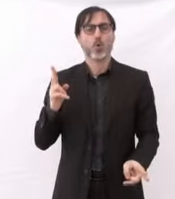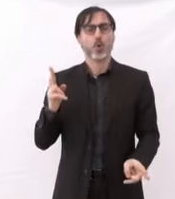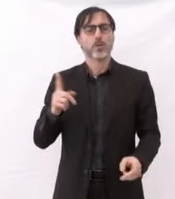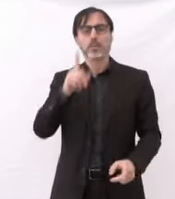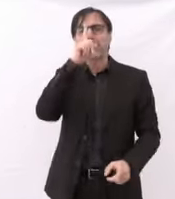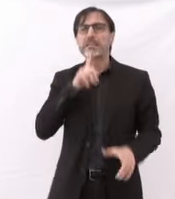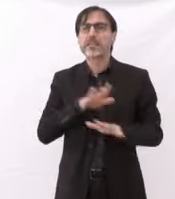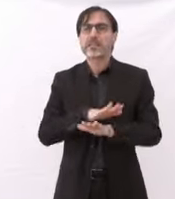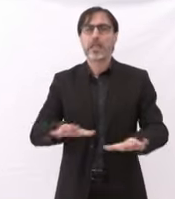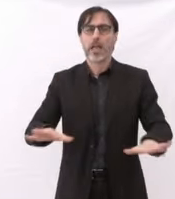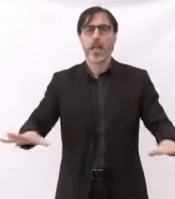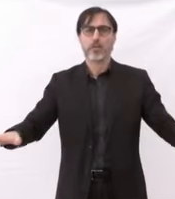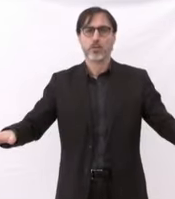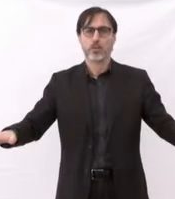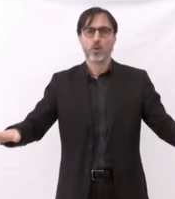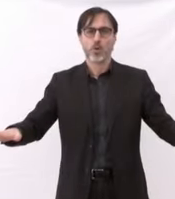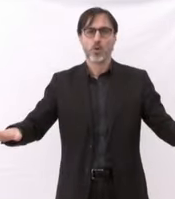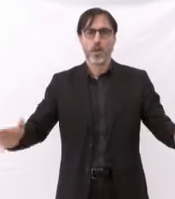di silenzio